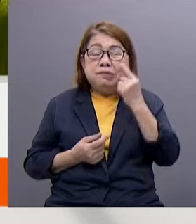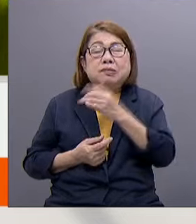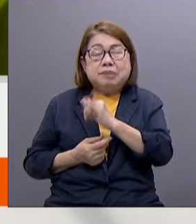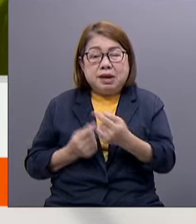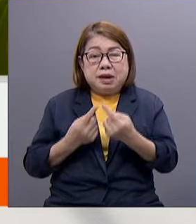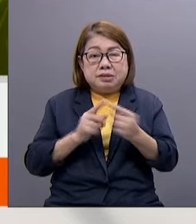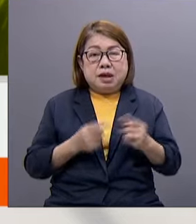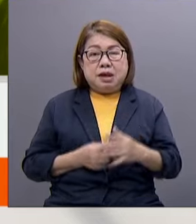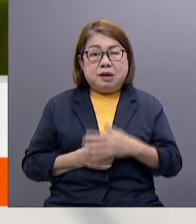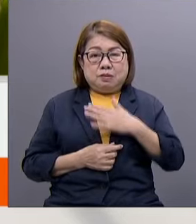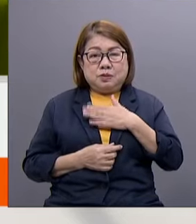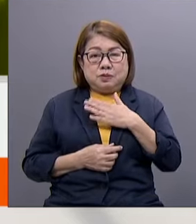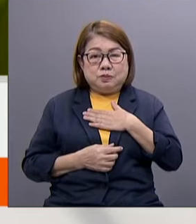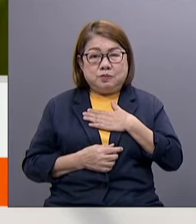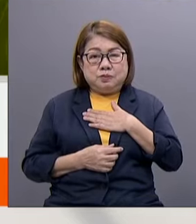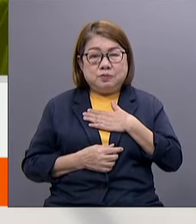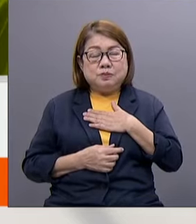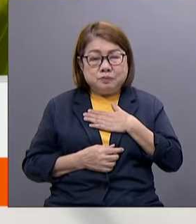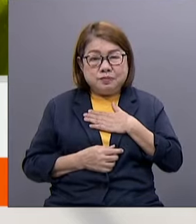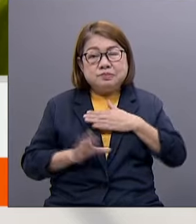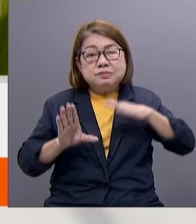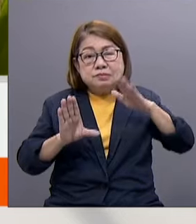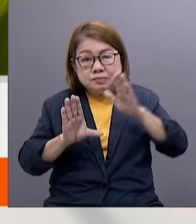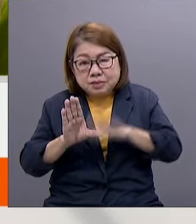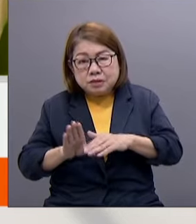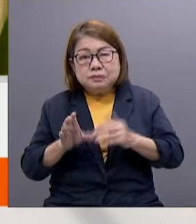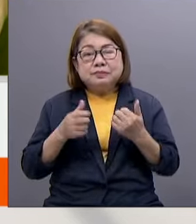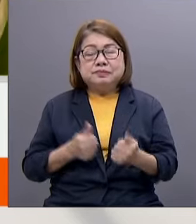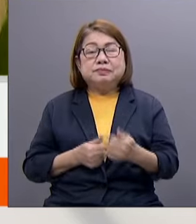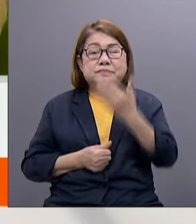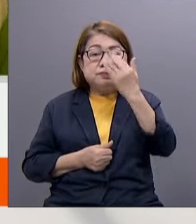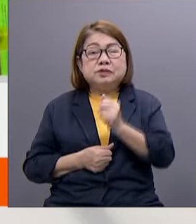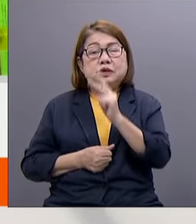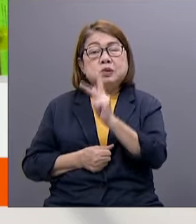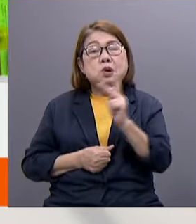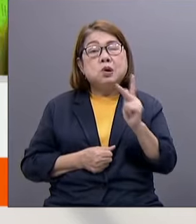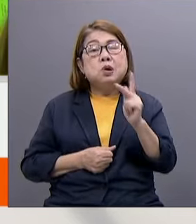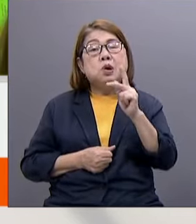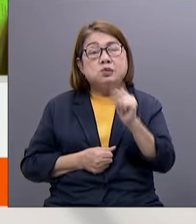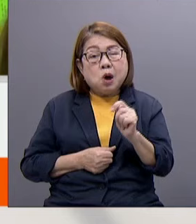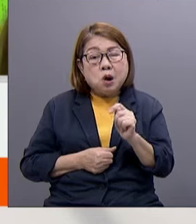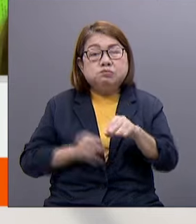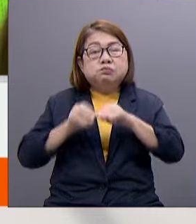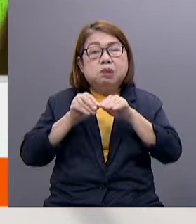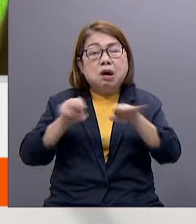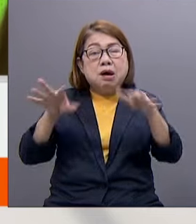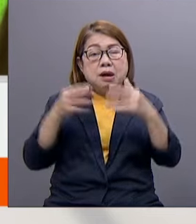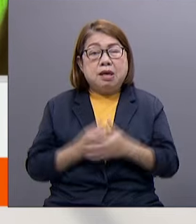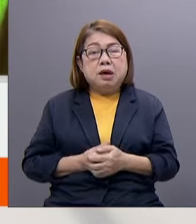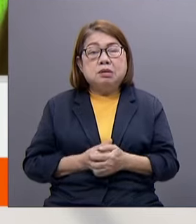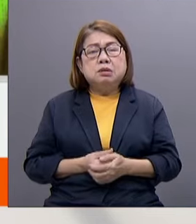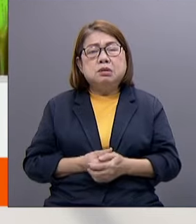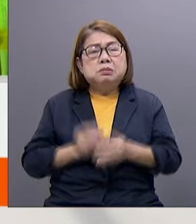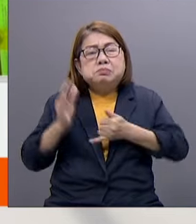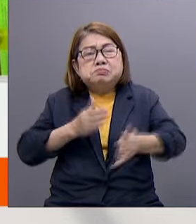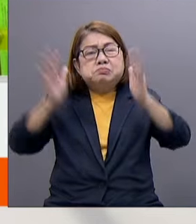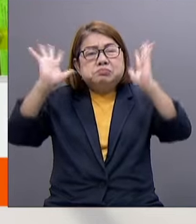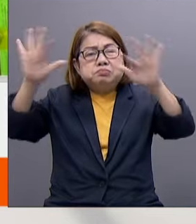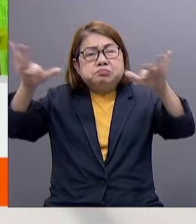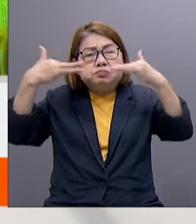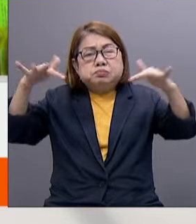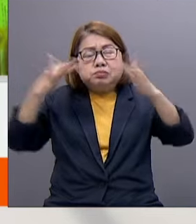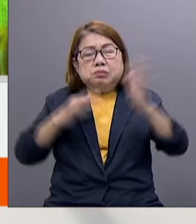สิ่งที่ตัวเองลงไปในครั้งนี้เนี่ยเพราะกกต.บอกว่าไม่ต้องหาเสียงเรายึดประ